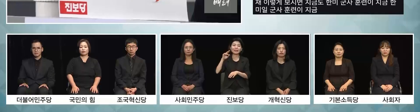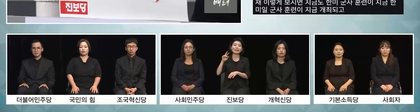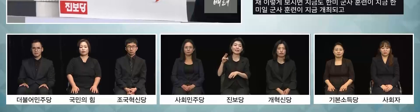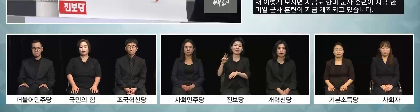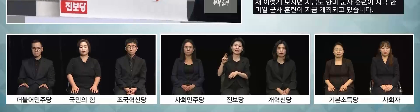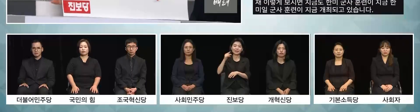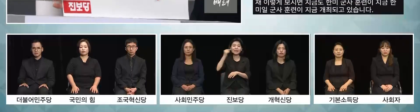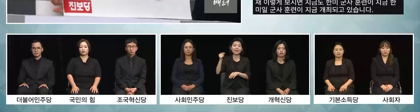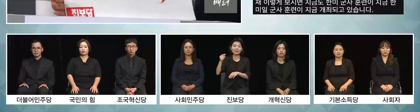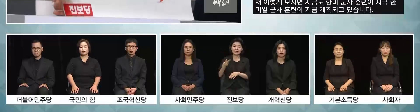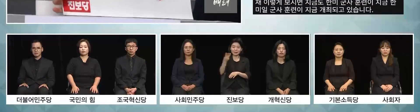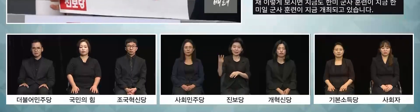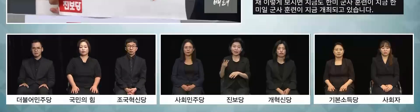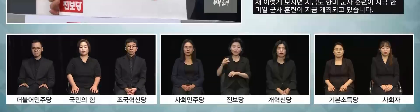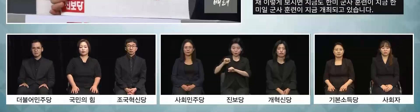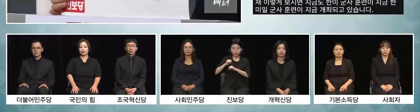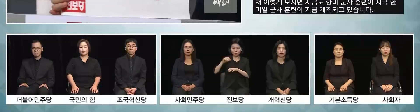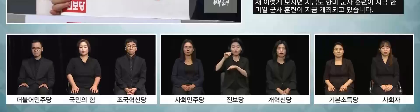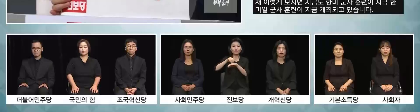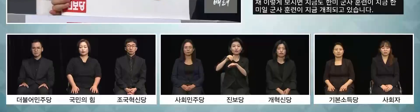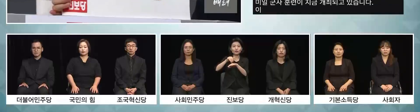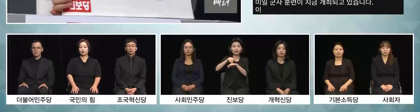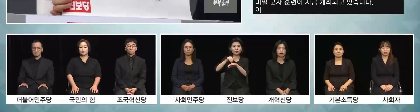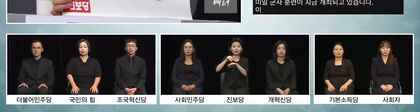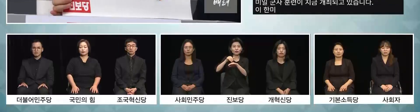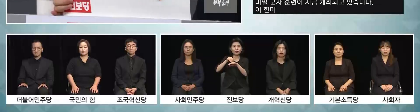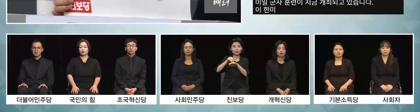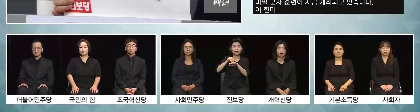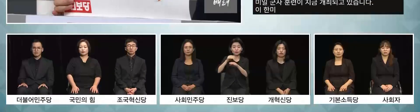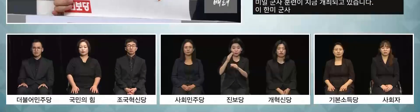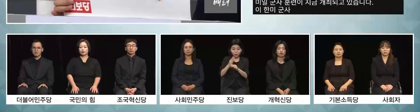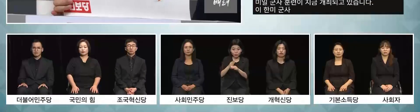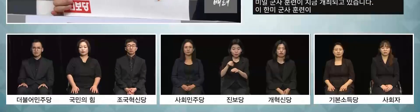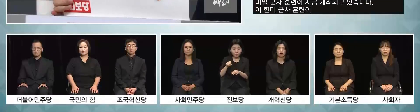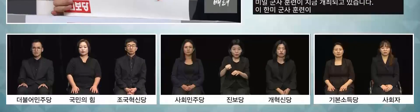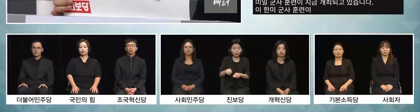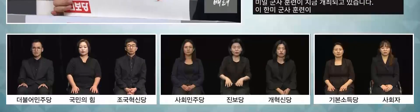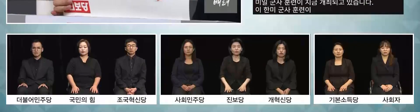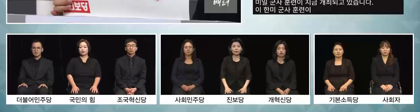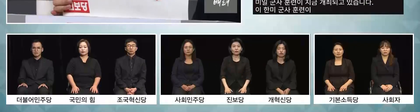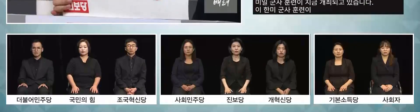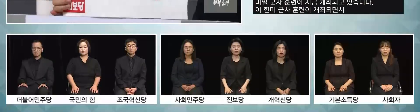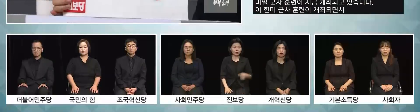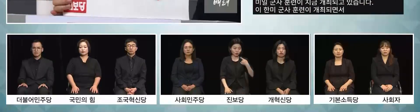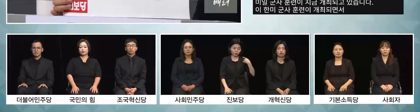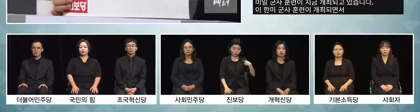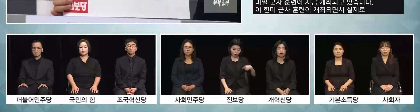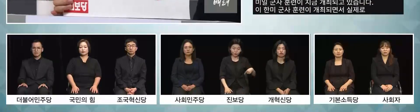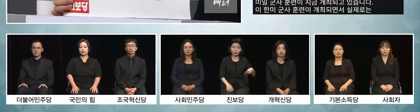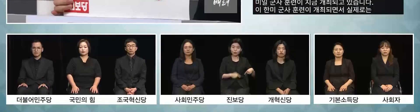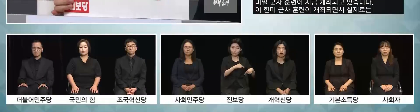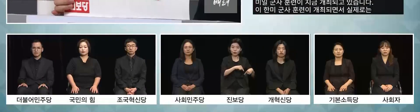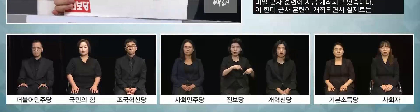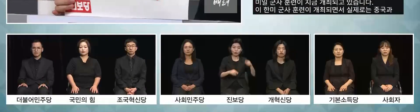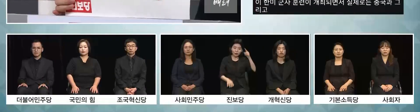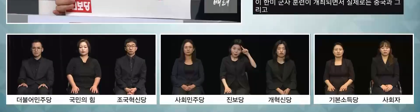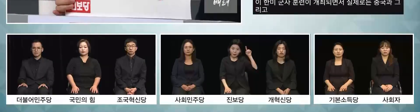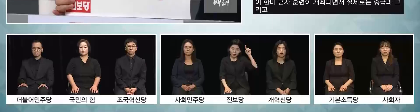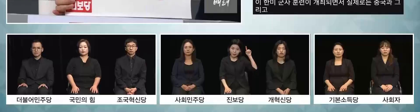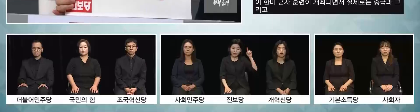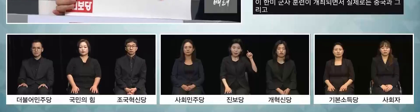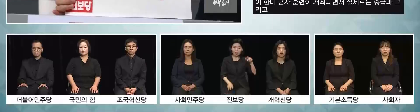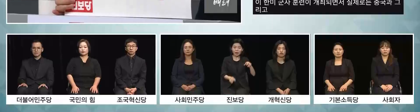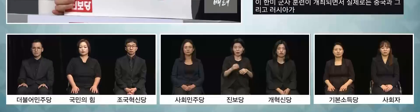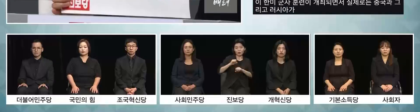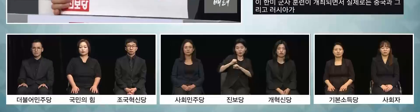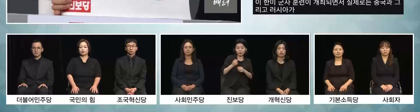있습니다. 이 한미 군사훈련이 개최되면서 실제로는 이제 중국과 그리고 러시아가 군함을